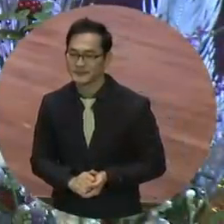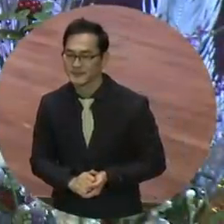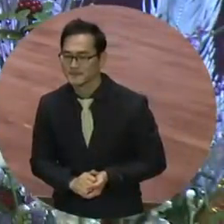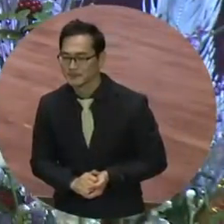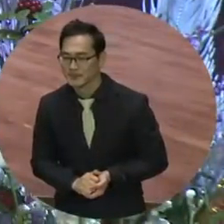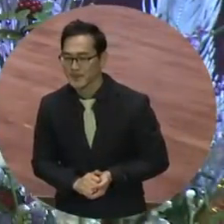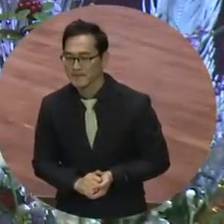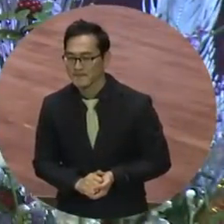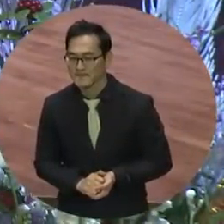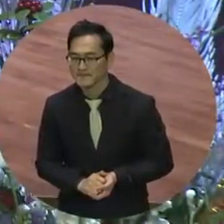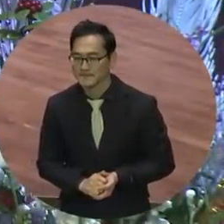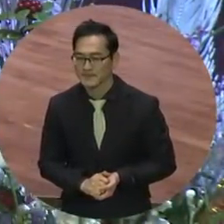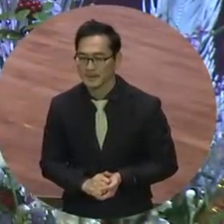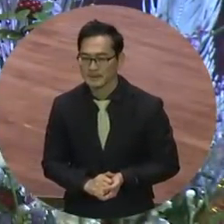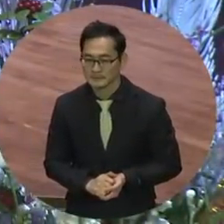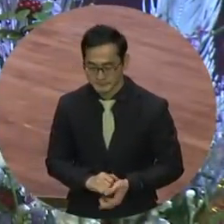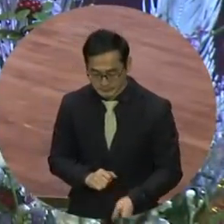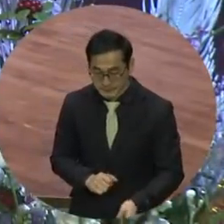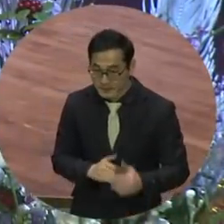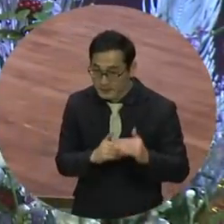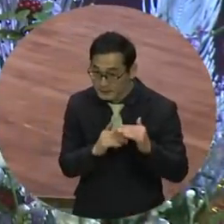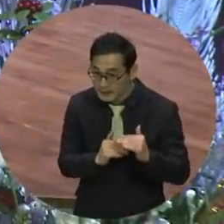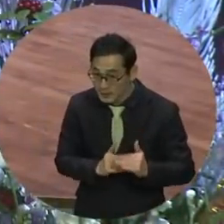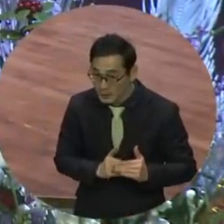지금 우리가 매주 살펴보고 있는 이 부분은요,